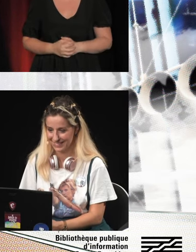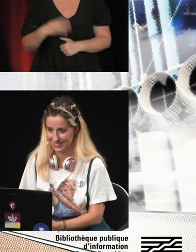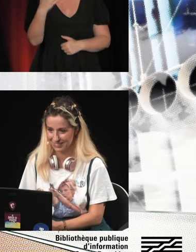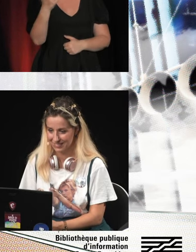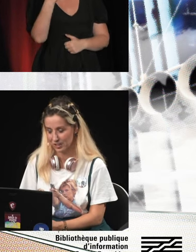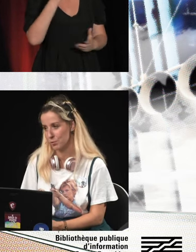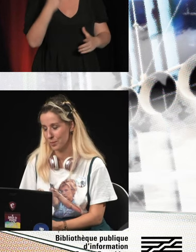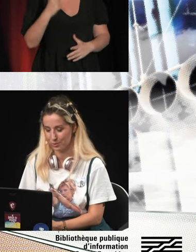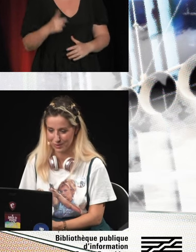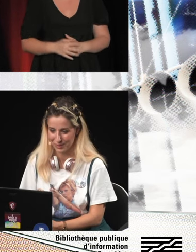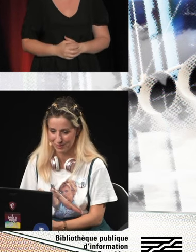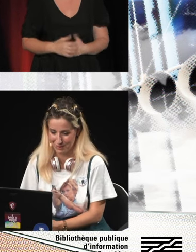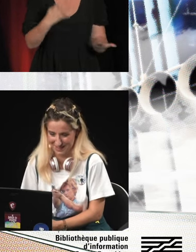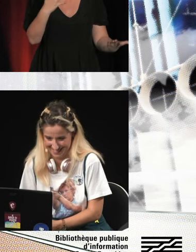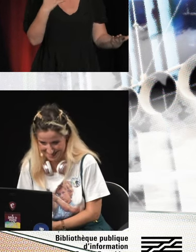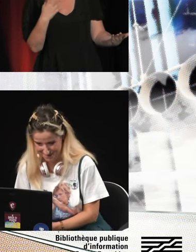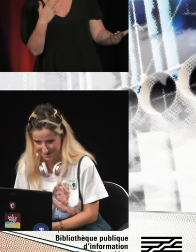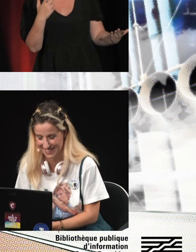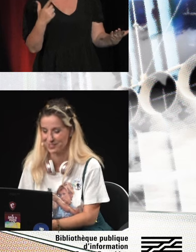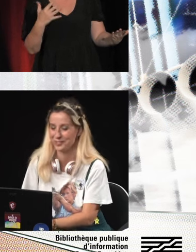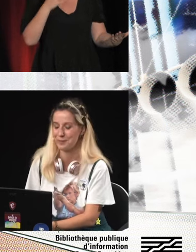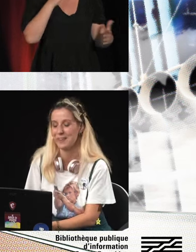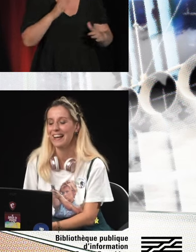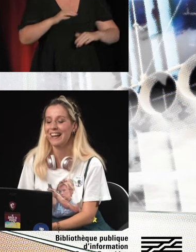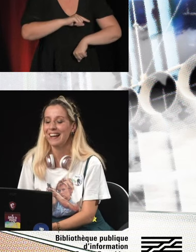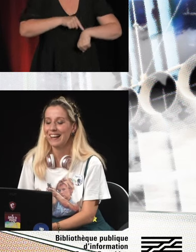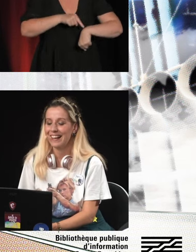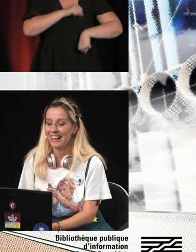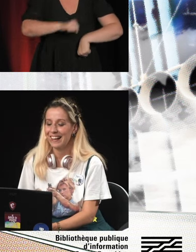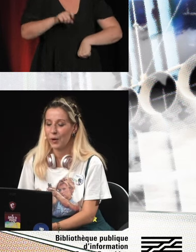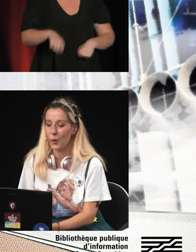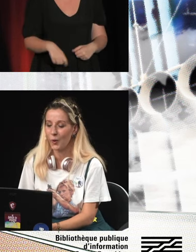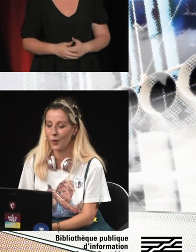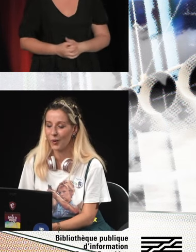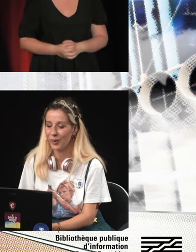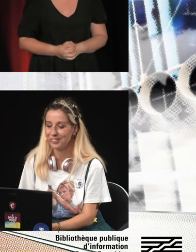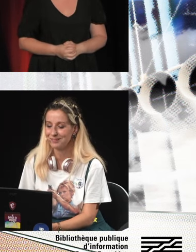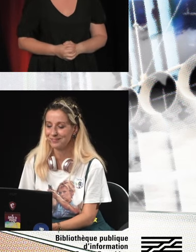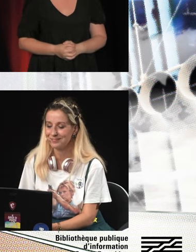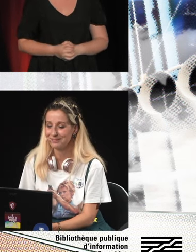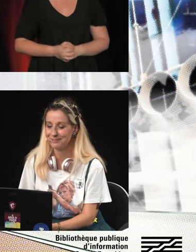Ouais! On n'a plus le temps pour le décompte non plus.